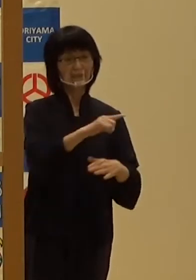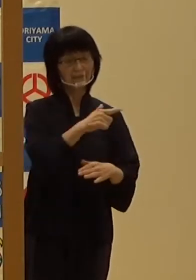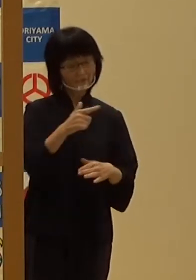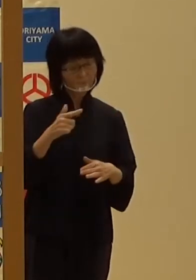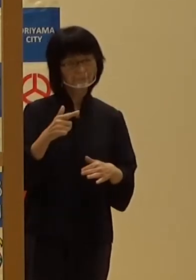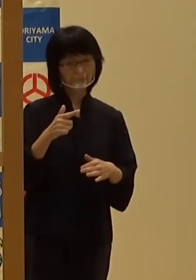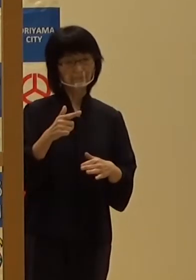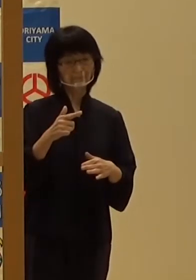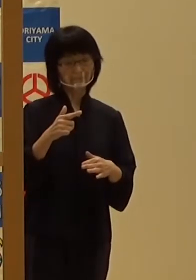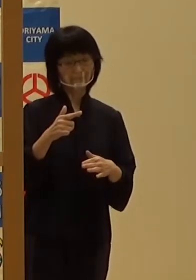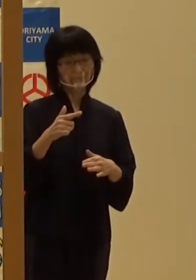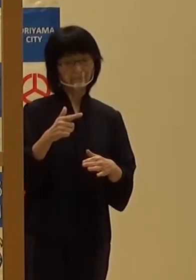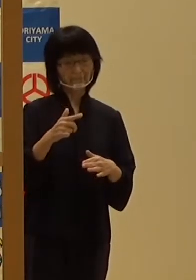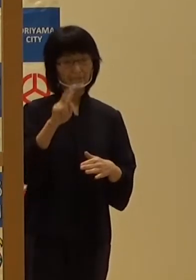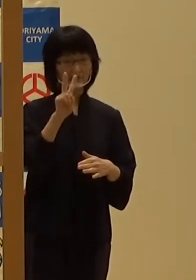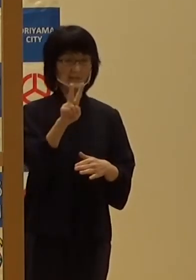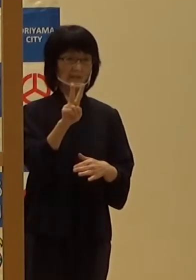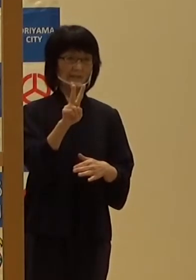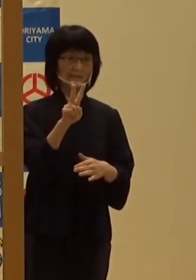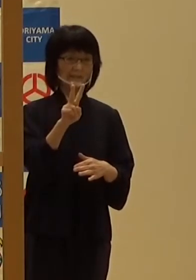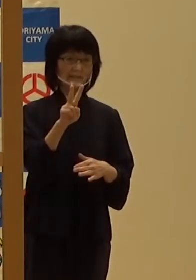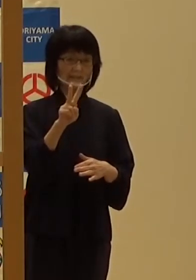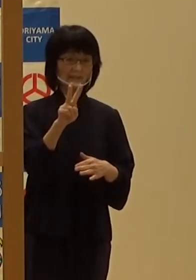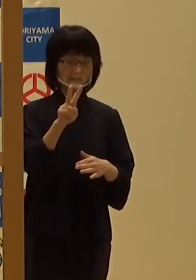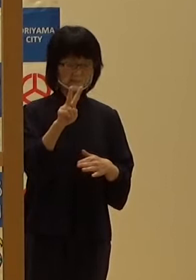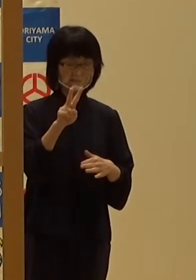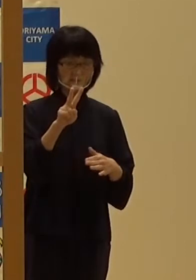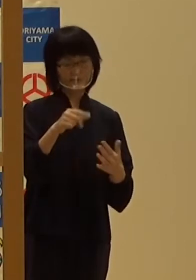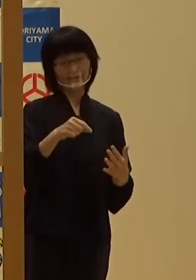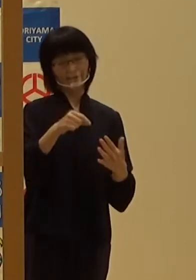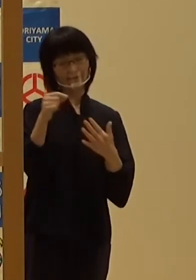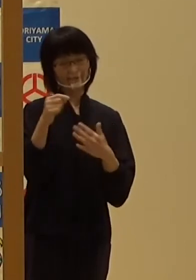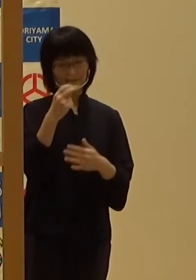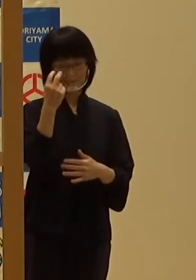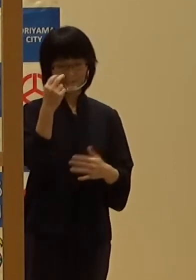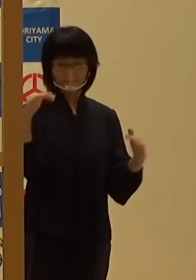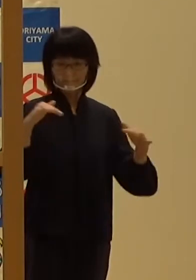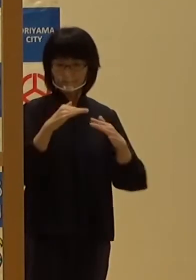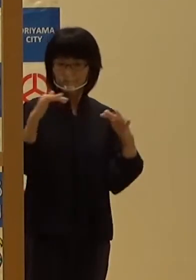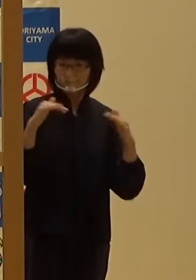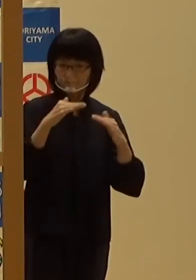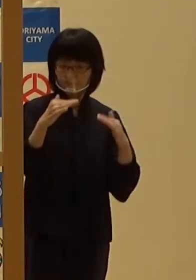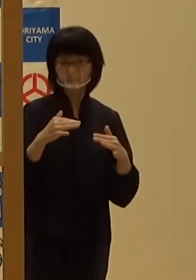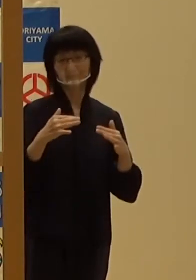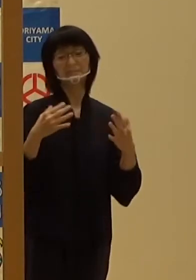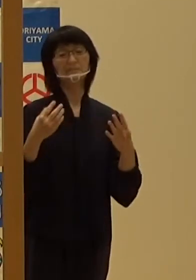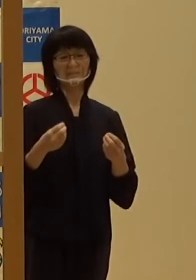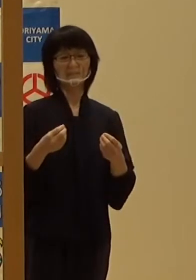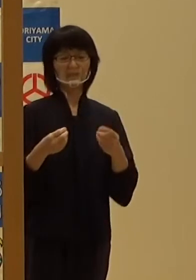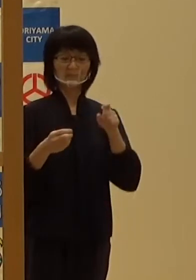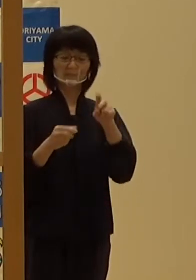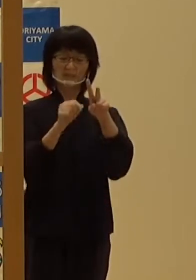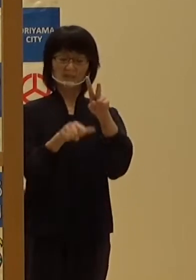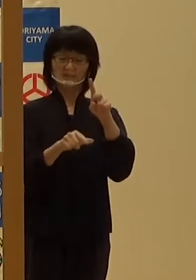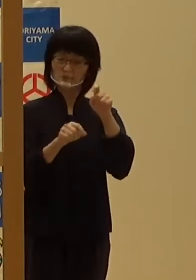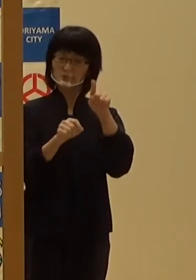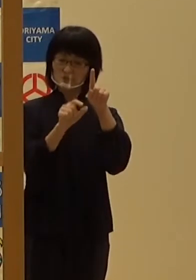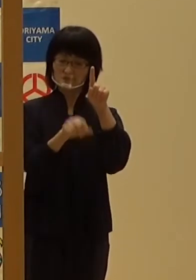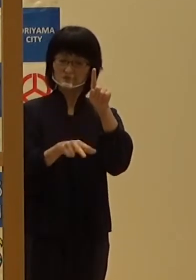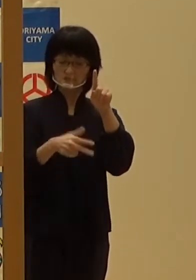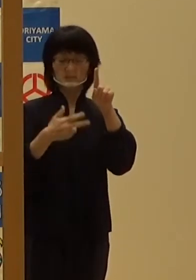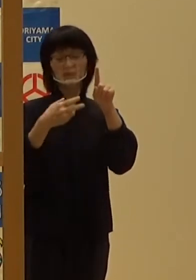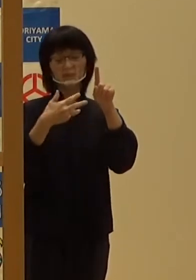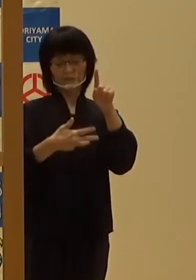して、計2回の選定審議会におけるご審議を経まして、11月8日去る11月8